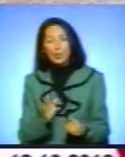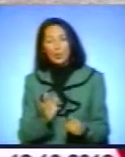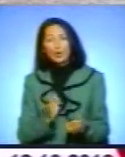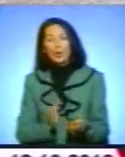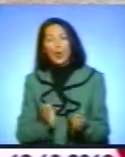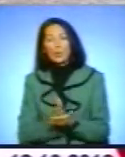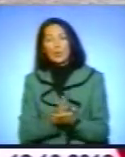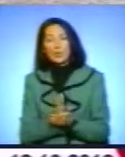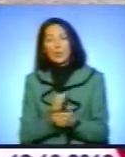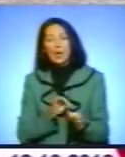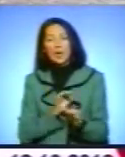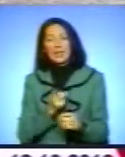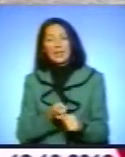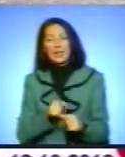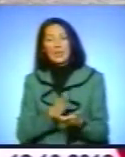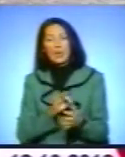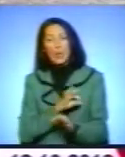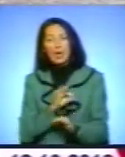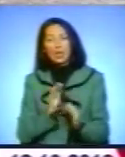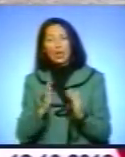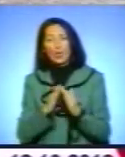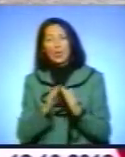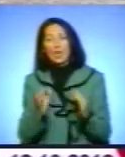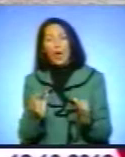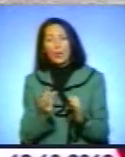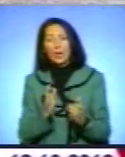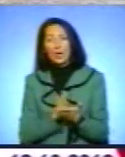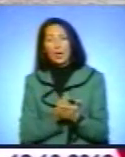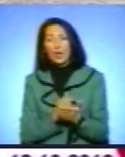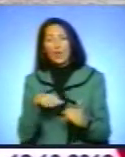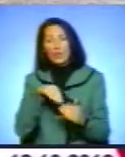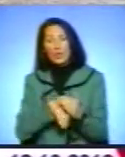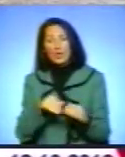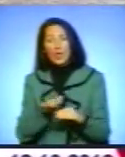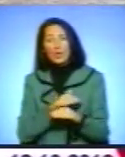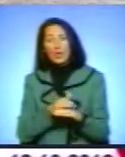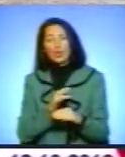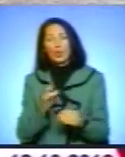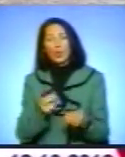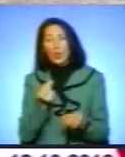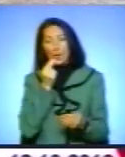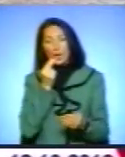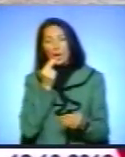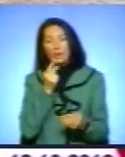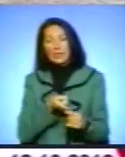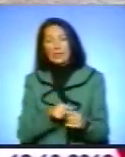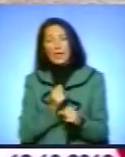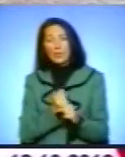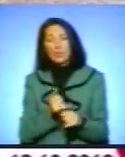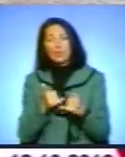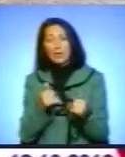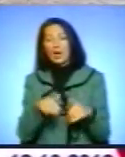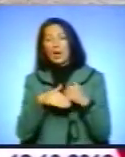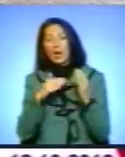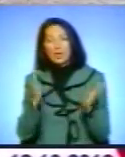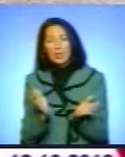опіка», чи є в нас вписані в благодійну їдальню, чи навіть і не вписані. Отже, це робиться для цілого загалу, тобто